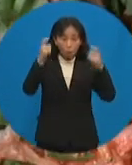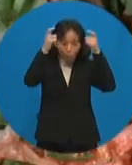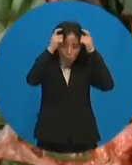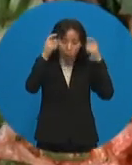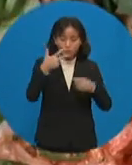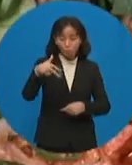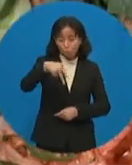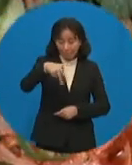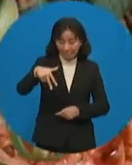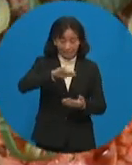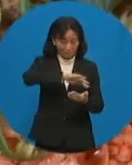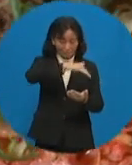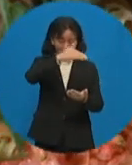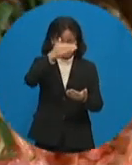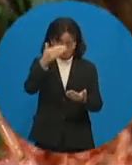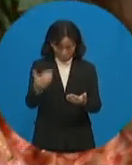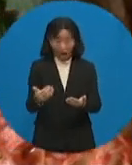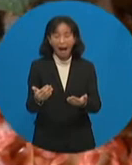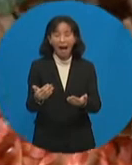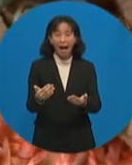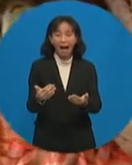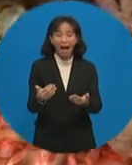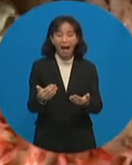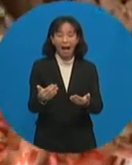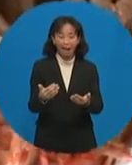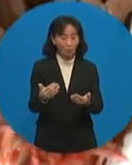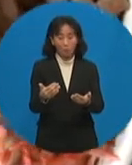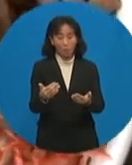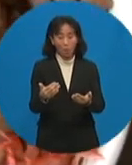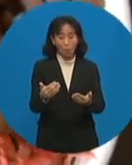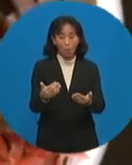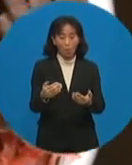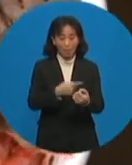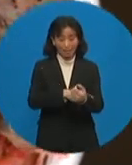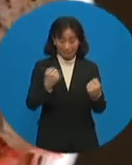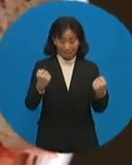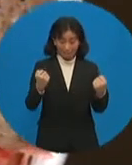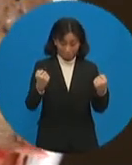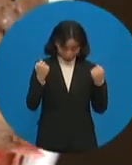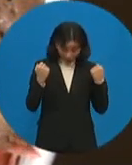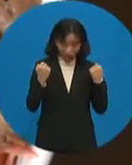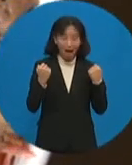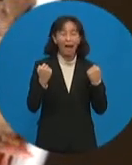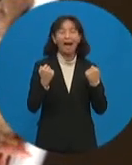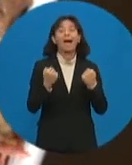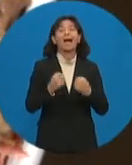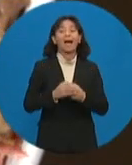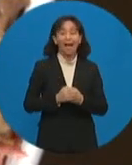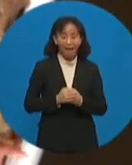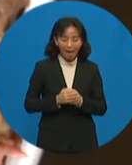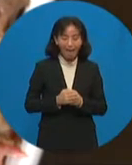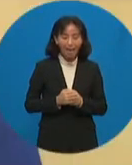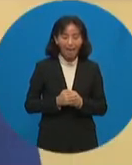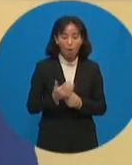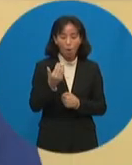、たっぷりホルモンと牛すじが入って、こうスタミナがつきそうですね、 はい、ホルモンと